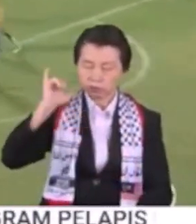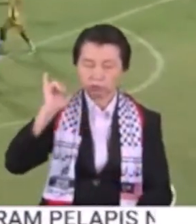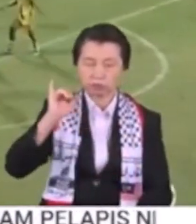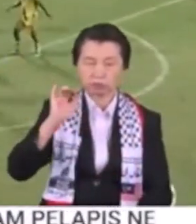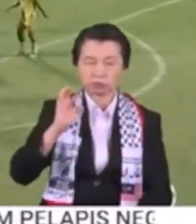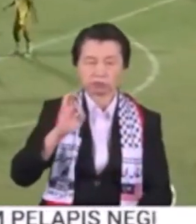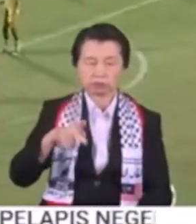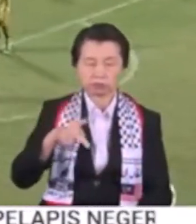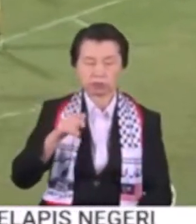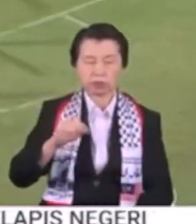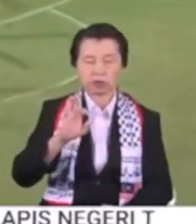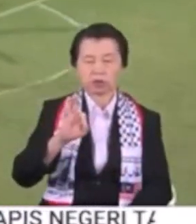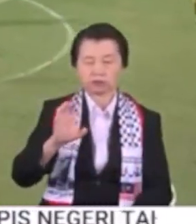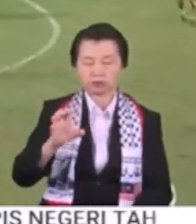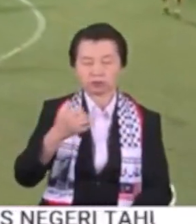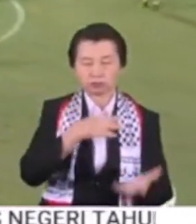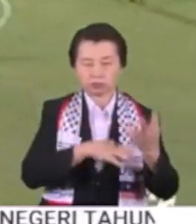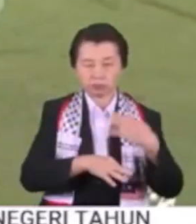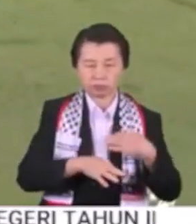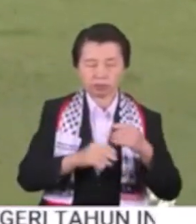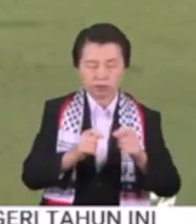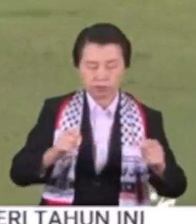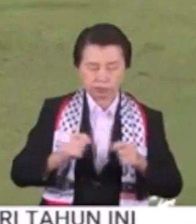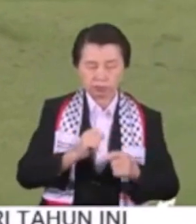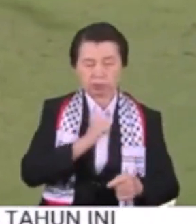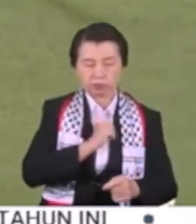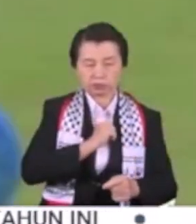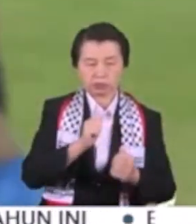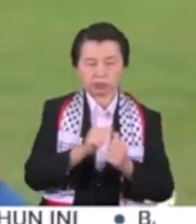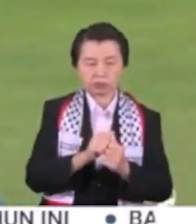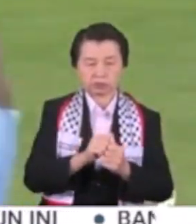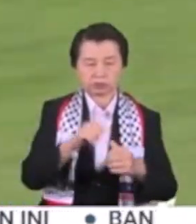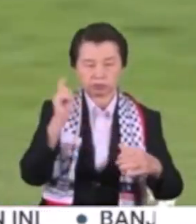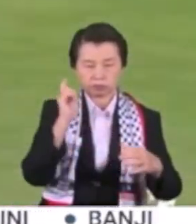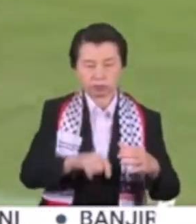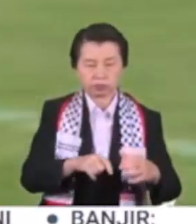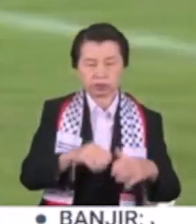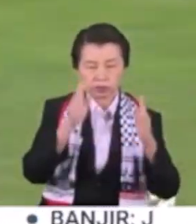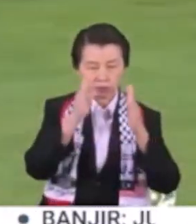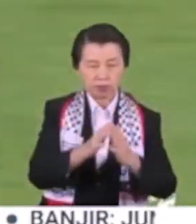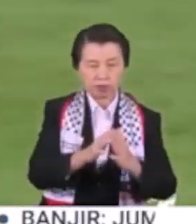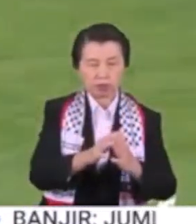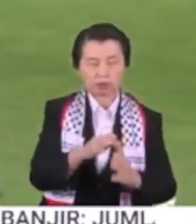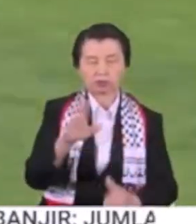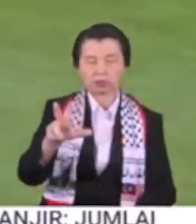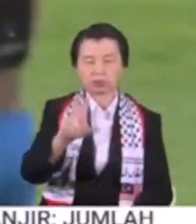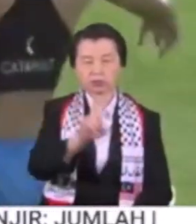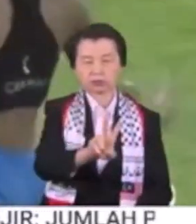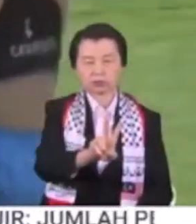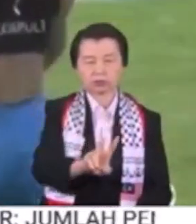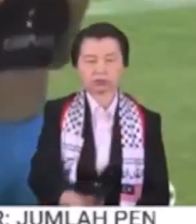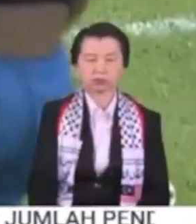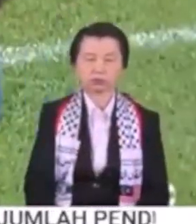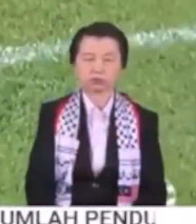FC berjaya memanfaatkan kelebihan bermain di laman sendiri dengan menundukkan Sri Pahang FC 3-2.